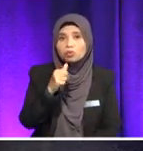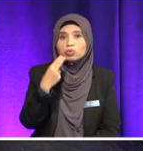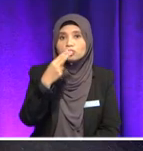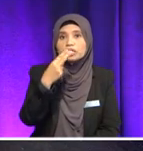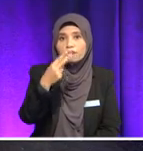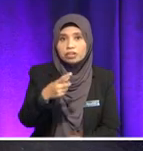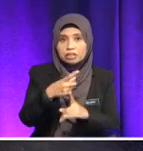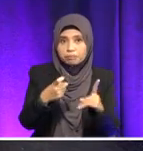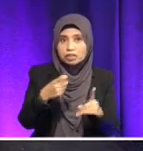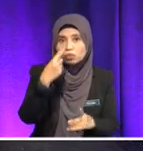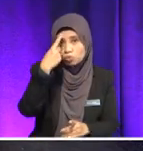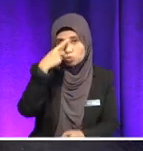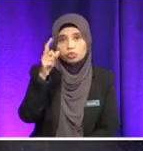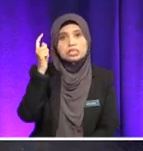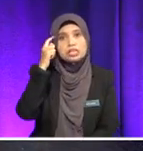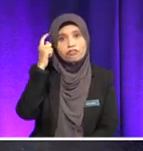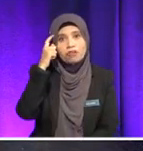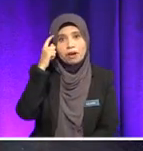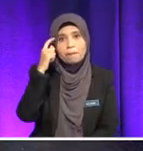tetapi untuk dipahami